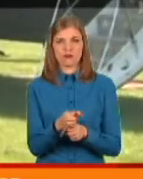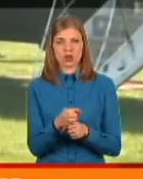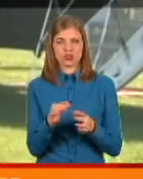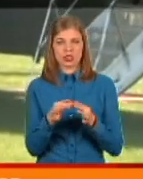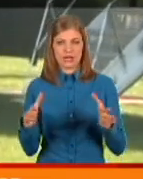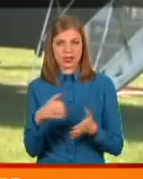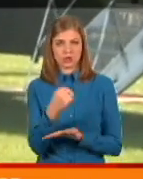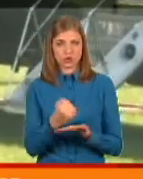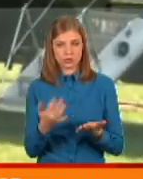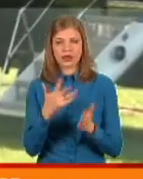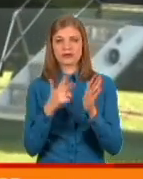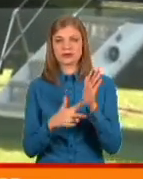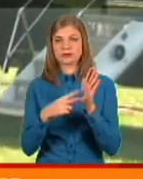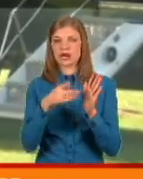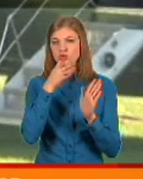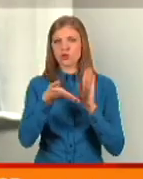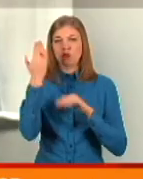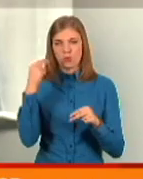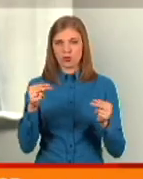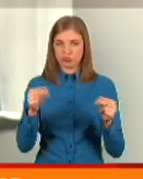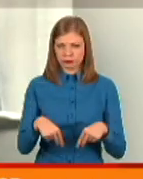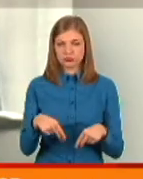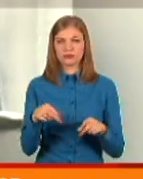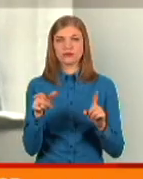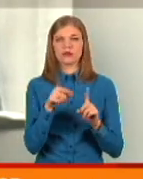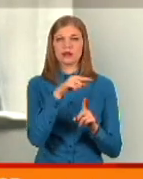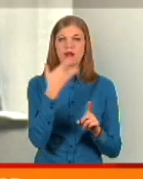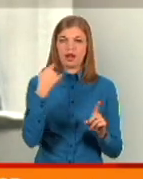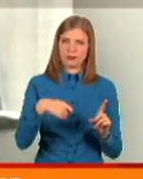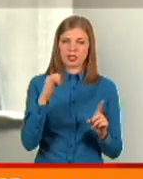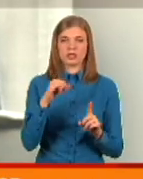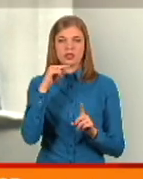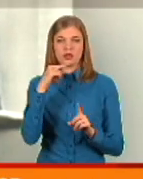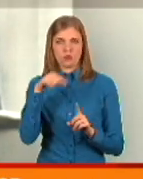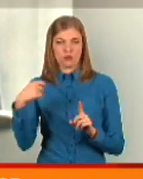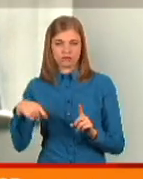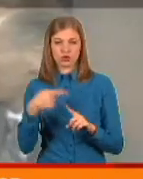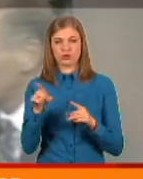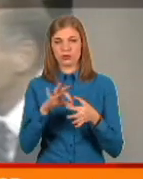ядерної зброї, яку 87-го року підписали Рейган із Горбачовим. Через це США